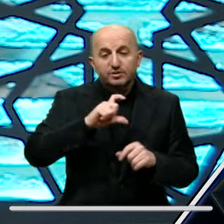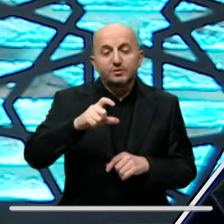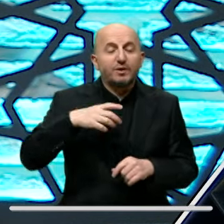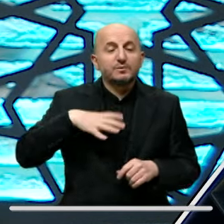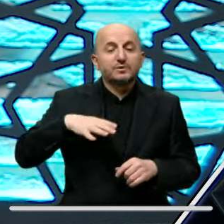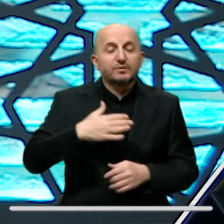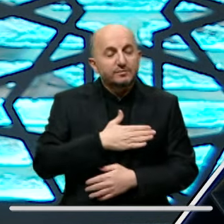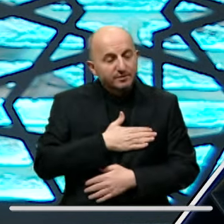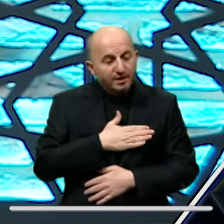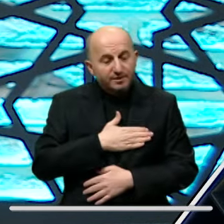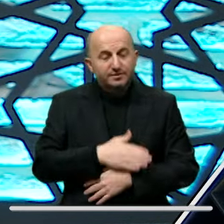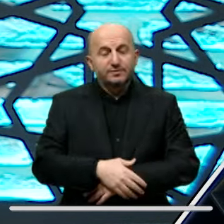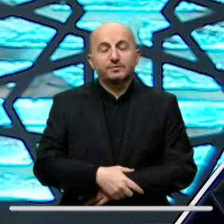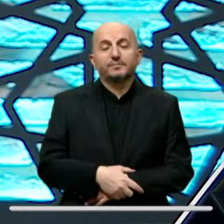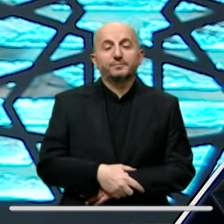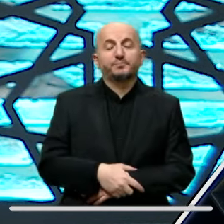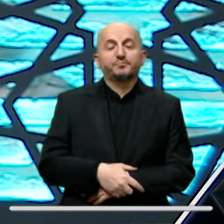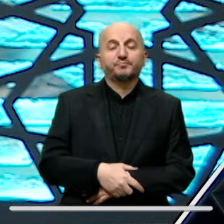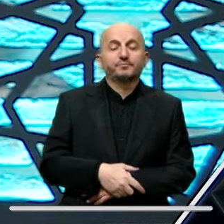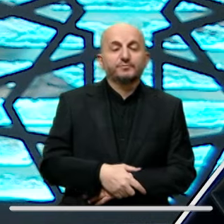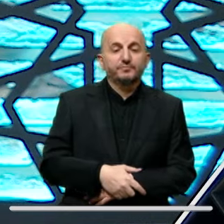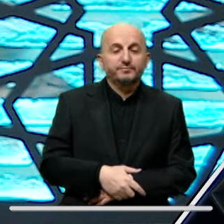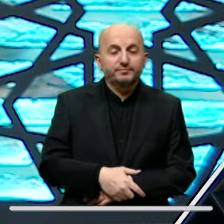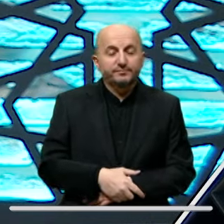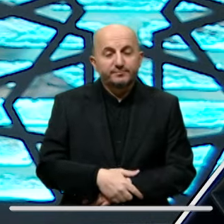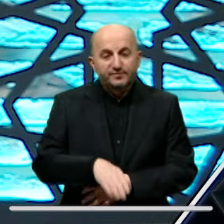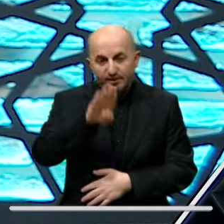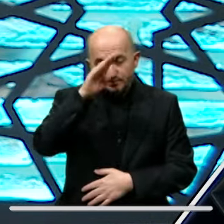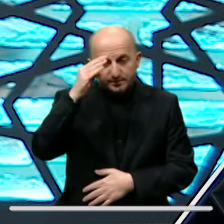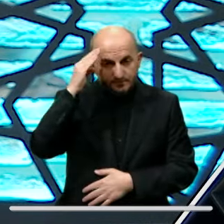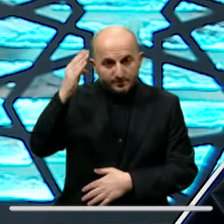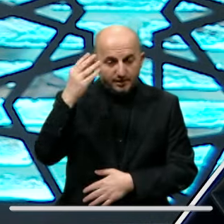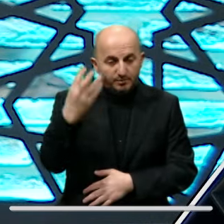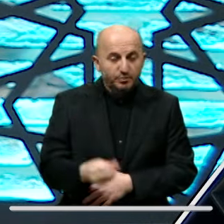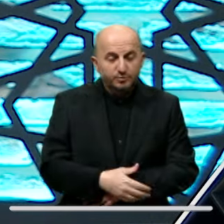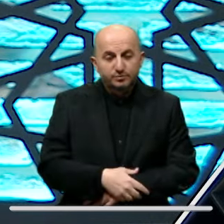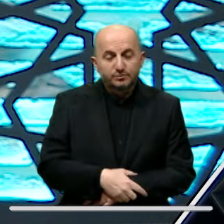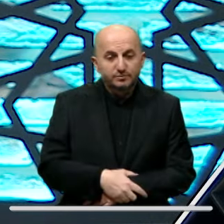Tekrar hürmet ediyorum, saygılarımı sunuyorum. İstanbul'a selamlar.